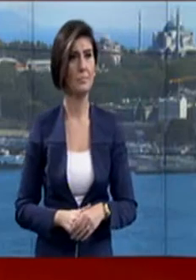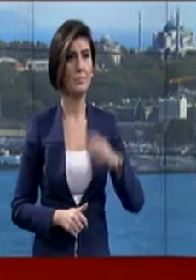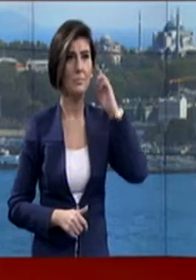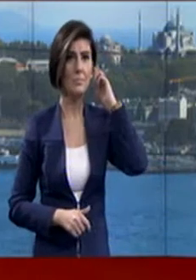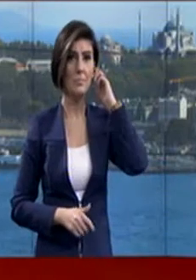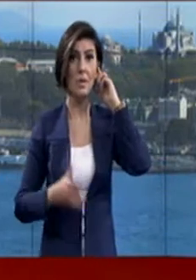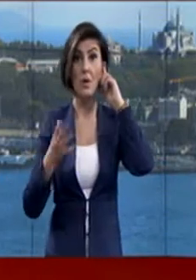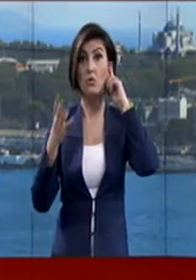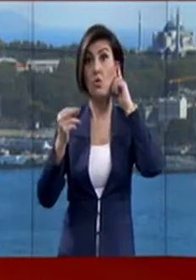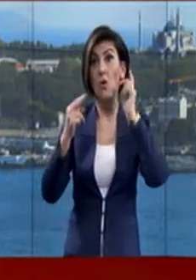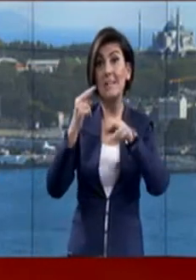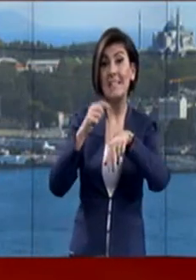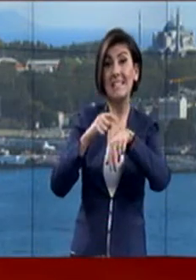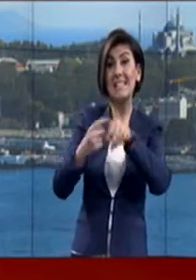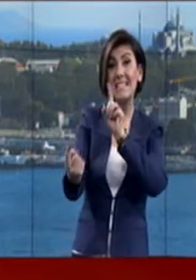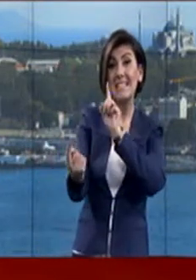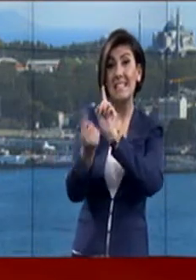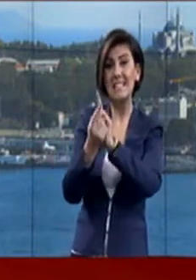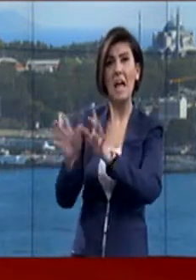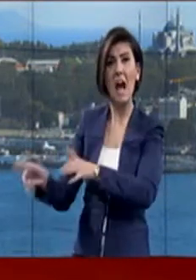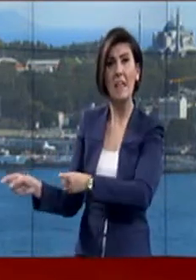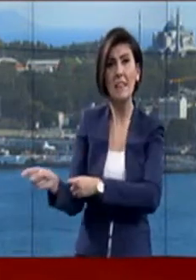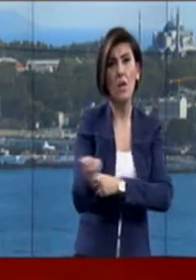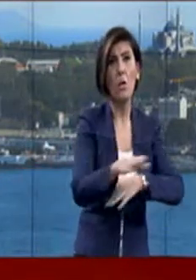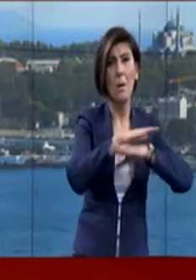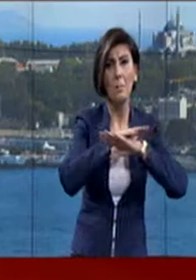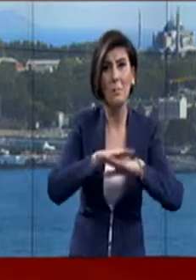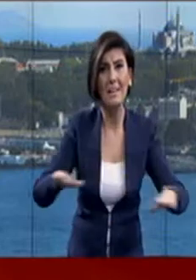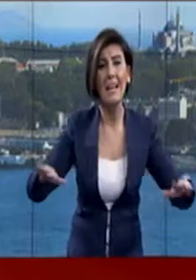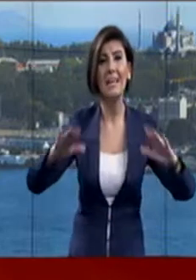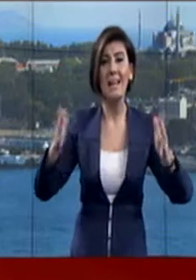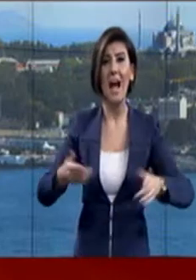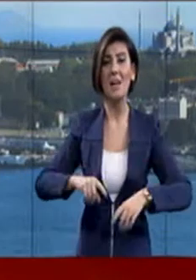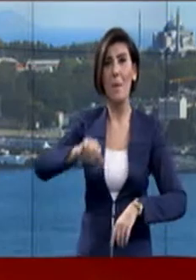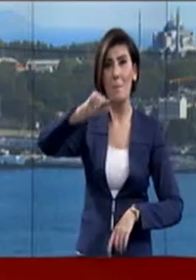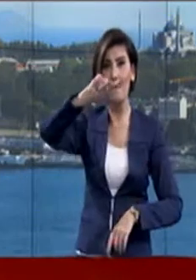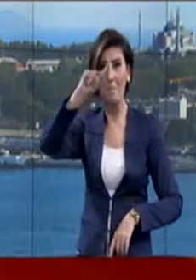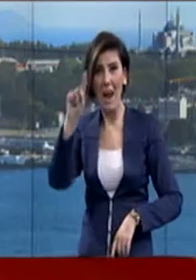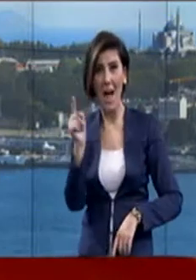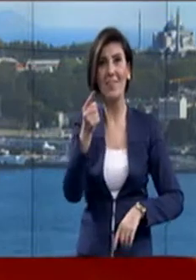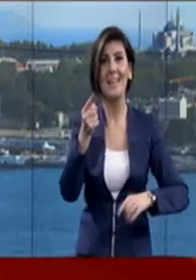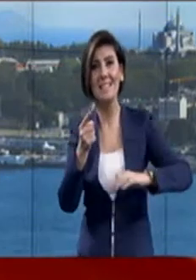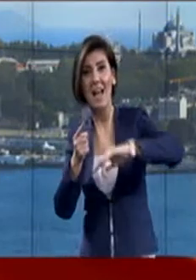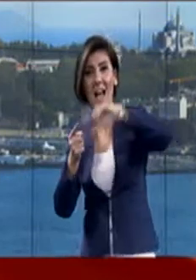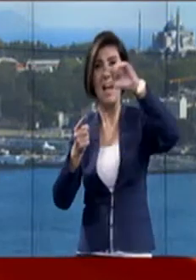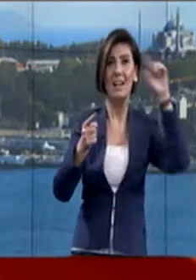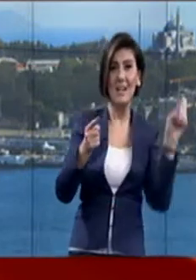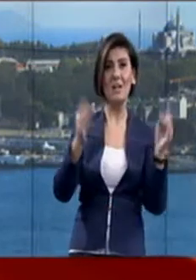Çok kısa bir süre içerisinde hem terörü bitireceğiz, yani parantezi kapatacağız.